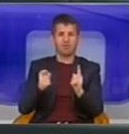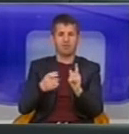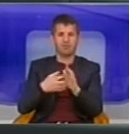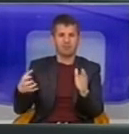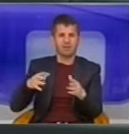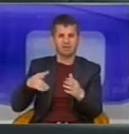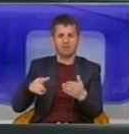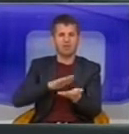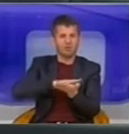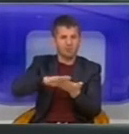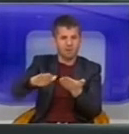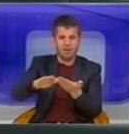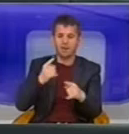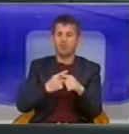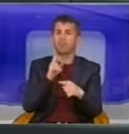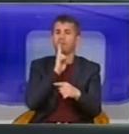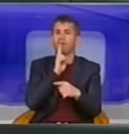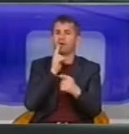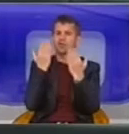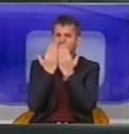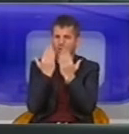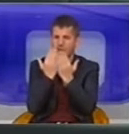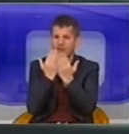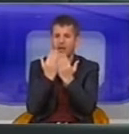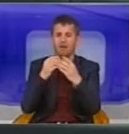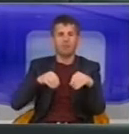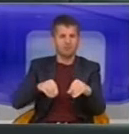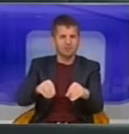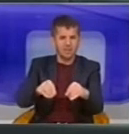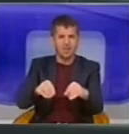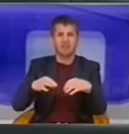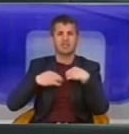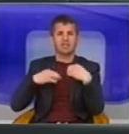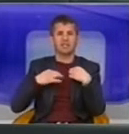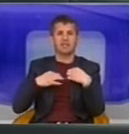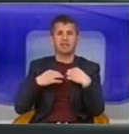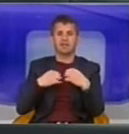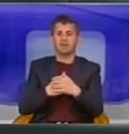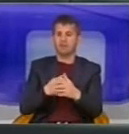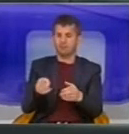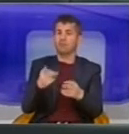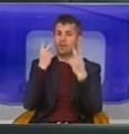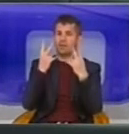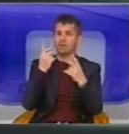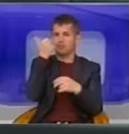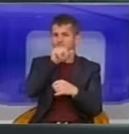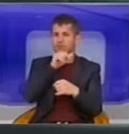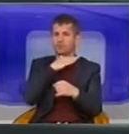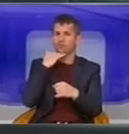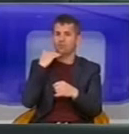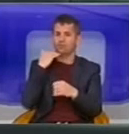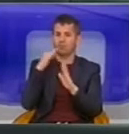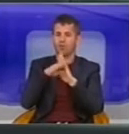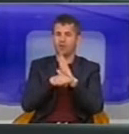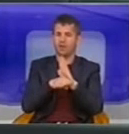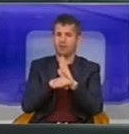asfalti, kurse pjesën më të vogël arsimi, bujqësia, shëndetësia, edhe pse këto segmente kanë zënë shumë vend në programin